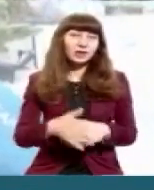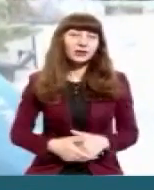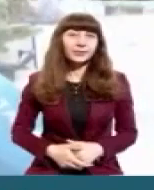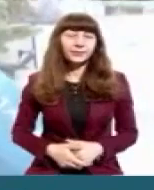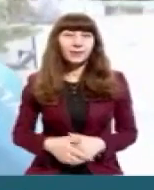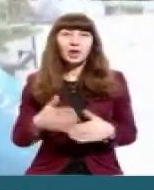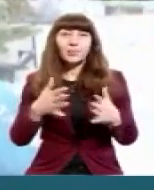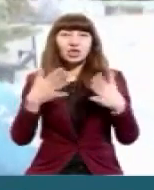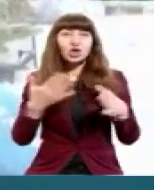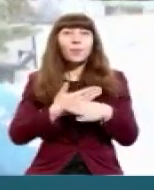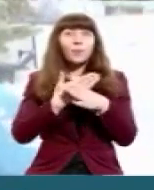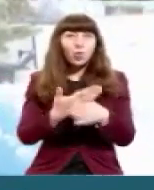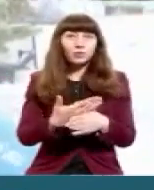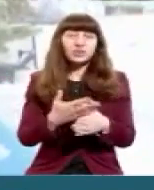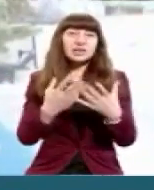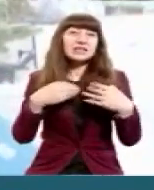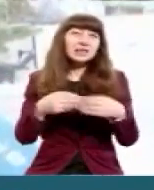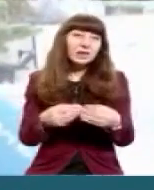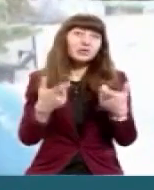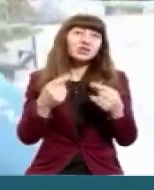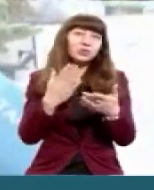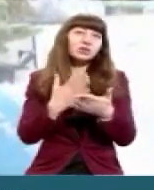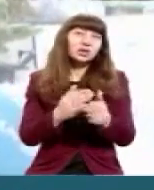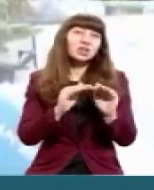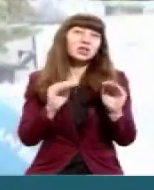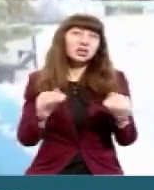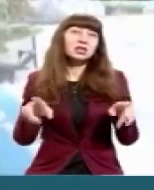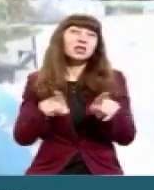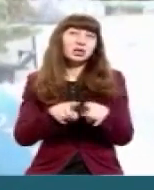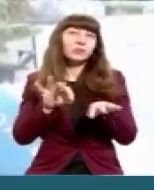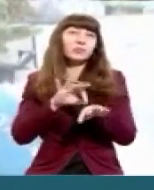Это большая помощь тем семьям, которые имеют детей с такими патологиями.